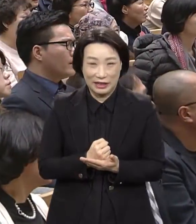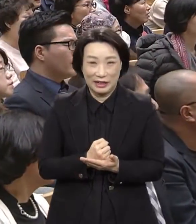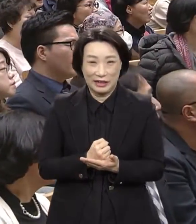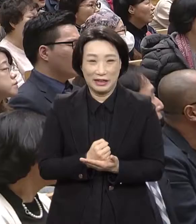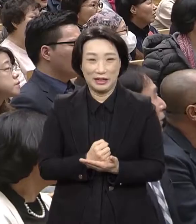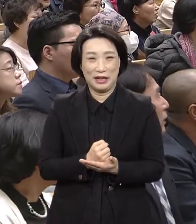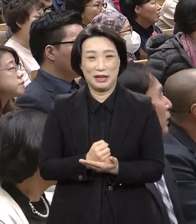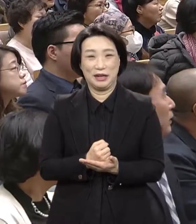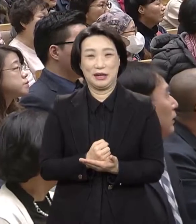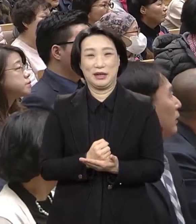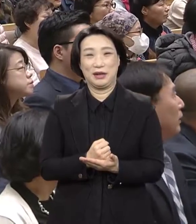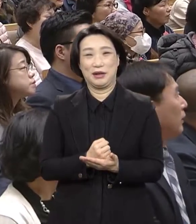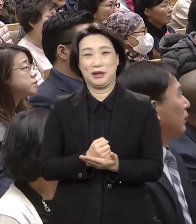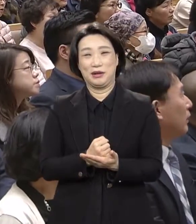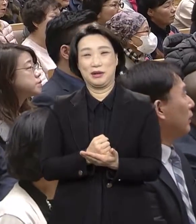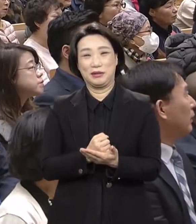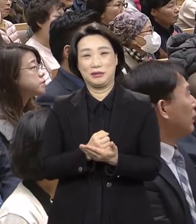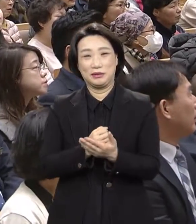얻었네.